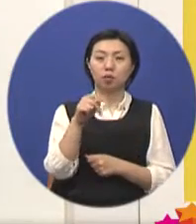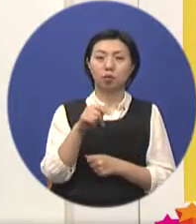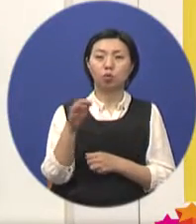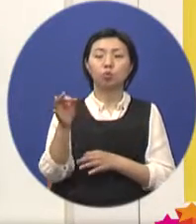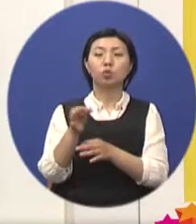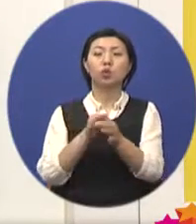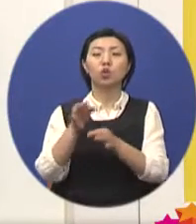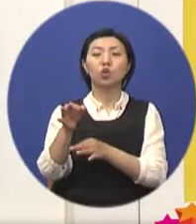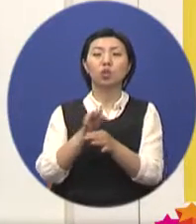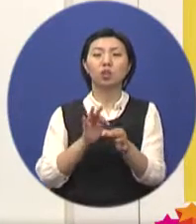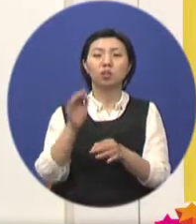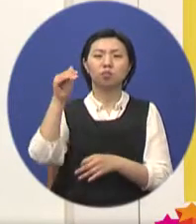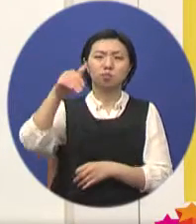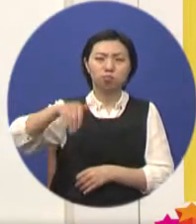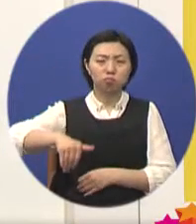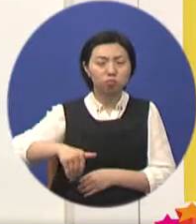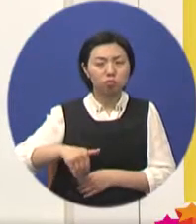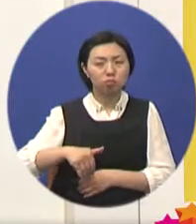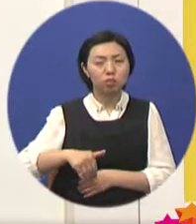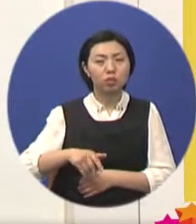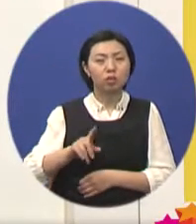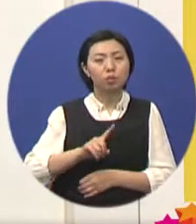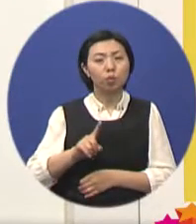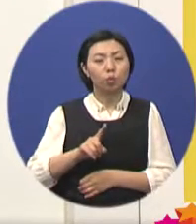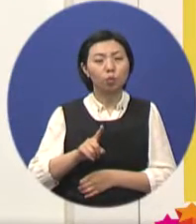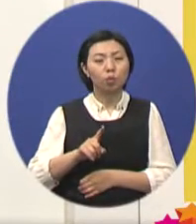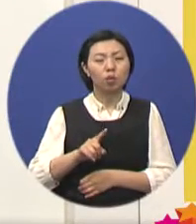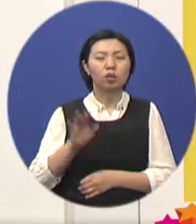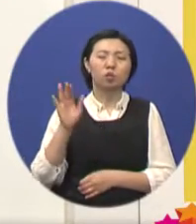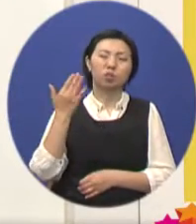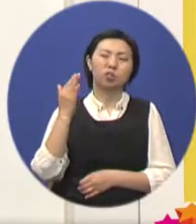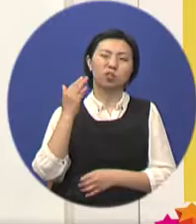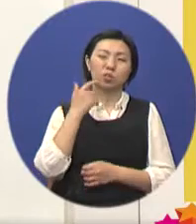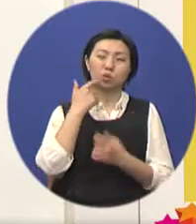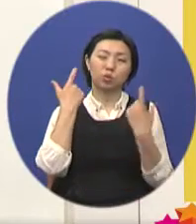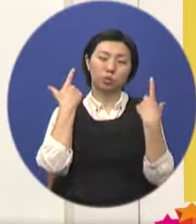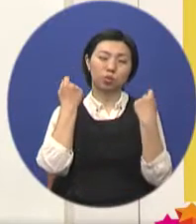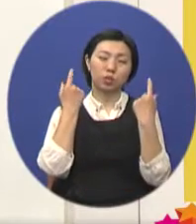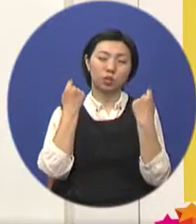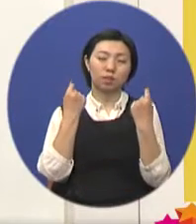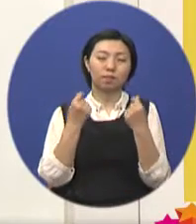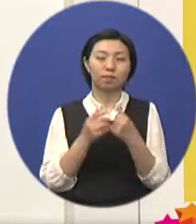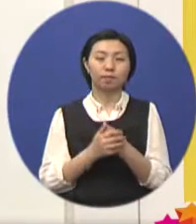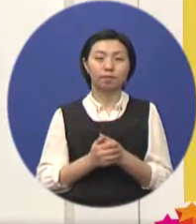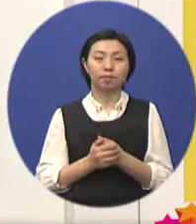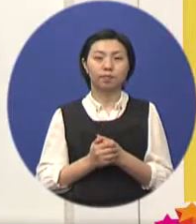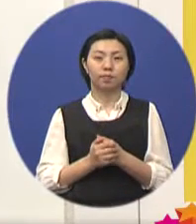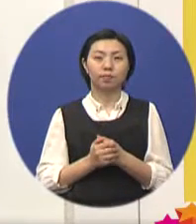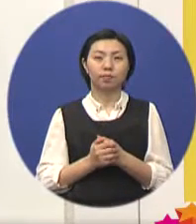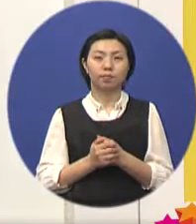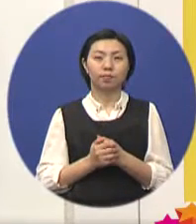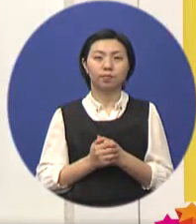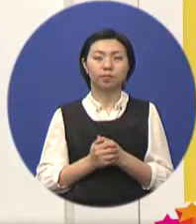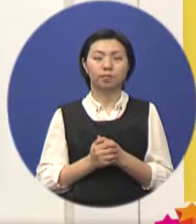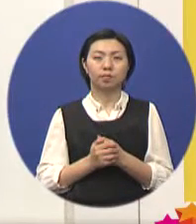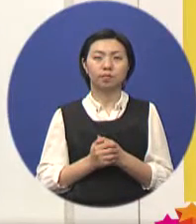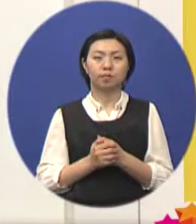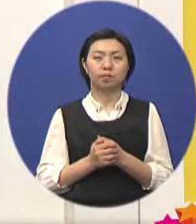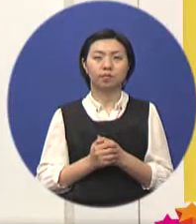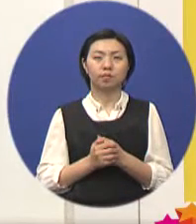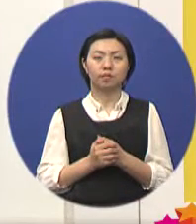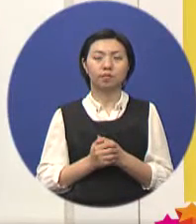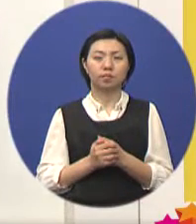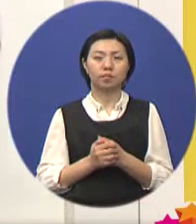어렵다는데 서울 경기는 어떻습니까? 여전히 어려워요. 예. 자, 그러니까요.